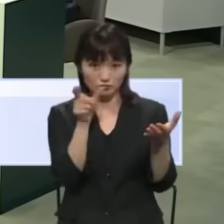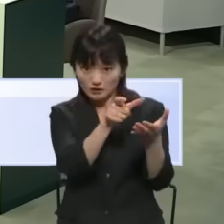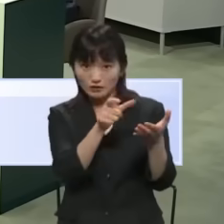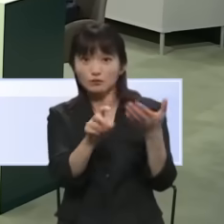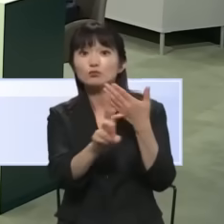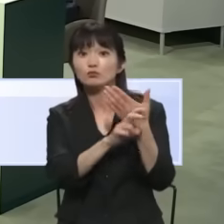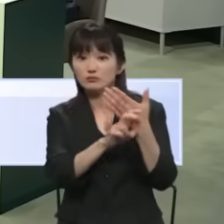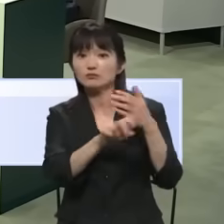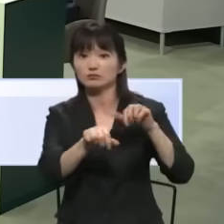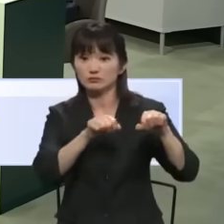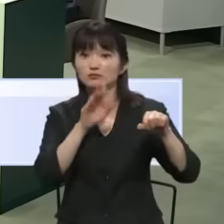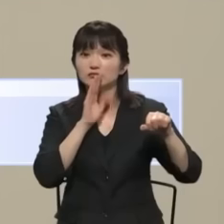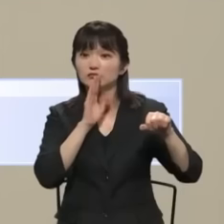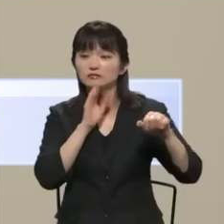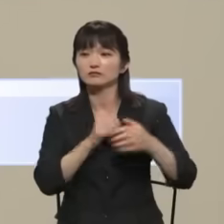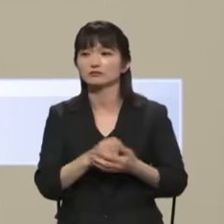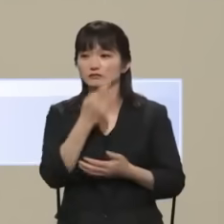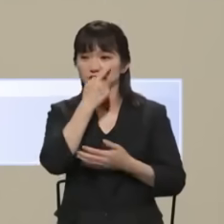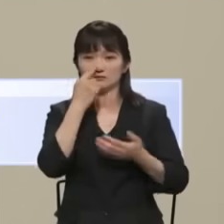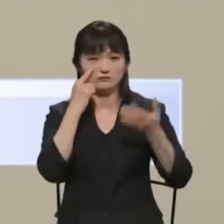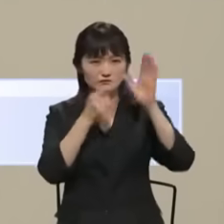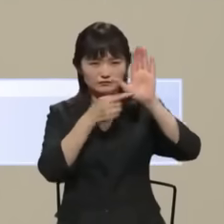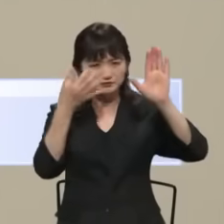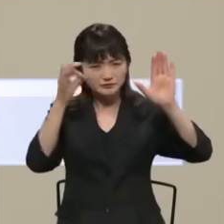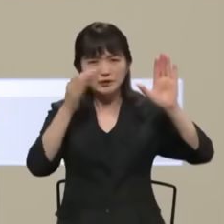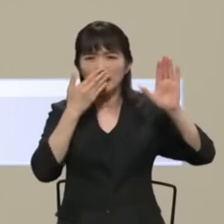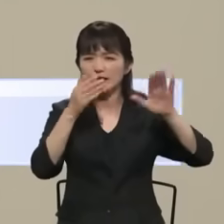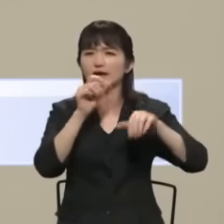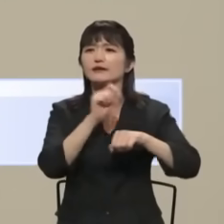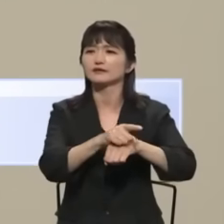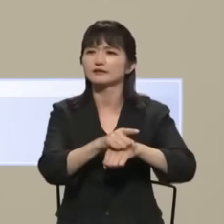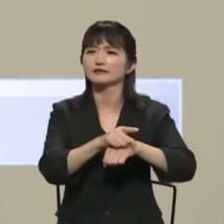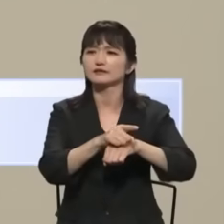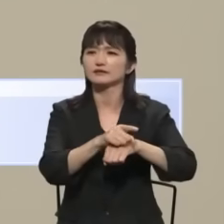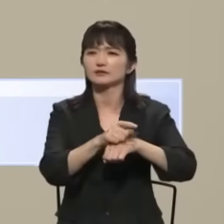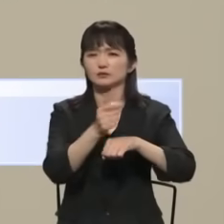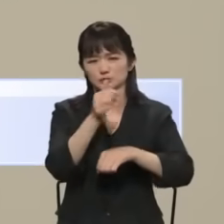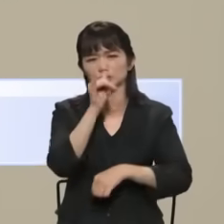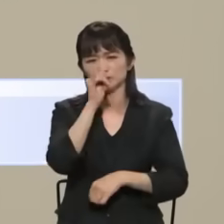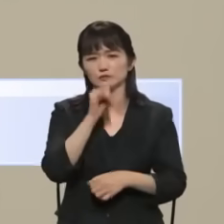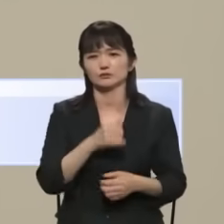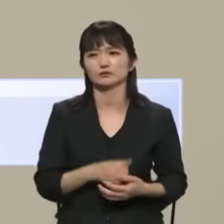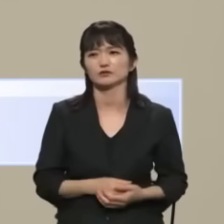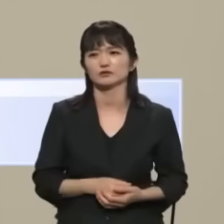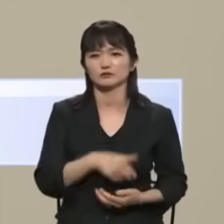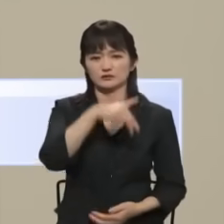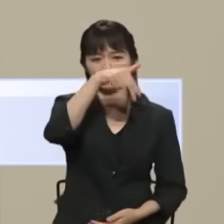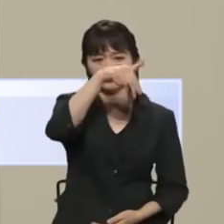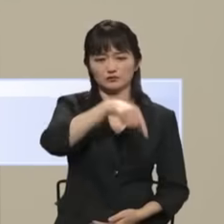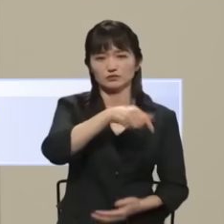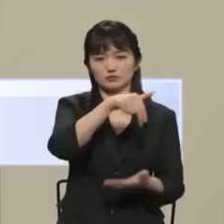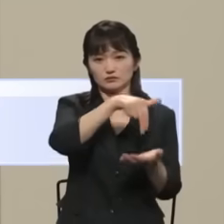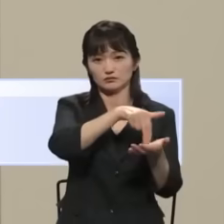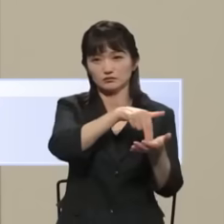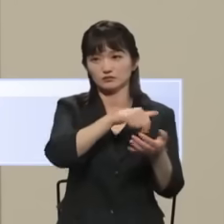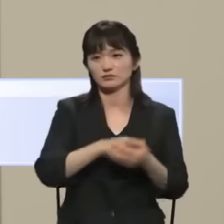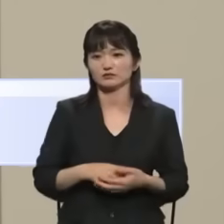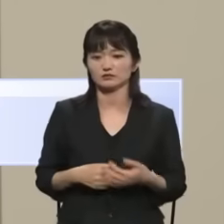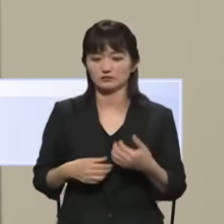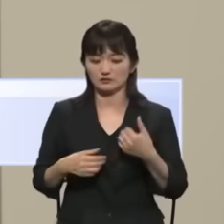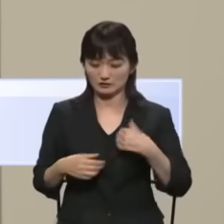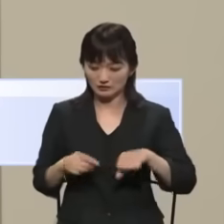건 맞아요 그렇지만 증거 능력이 인정받을 가능성도 좀 있어요 왜냐하면 주호민 씨도 입장문에서 아이가